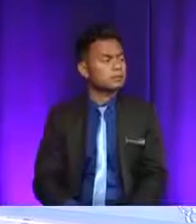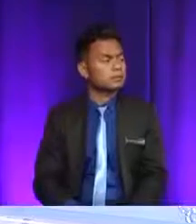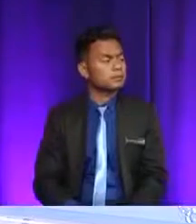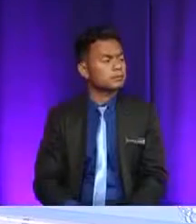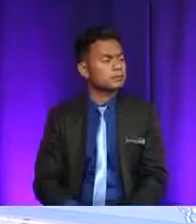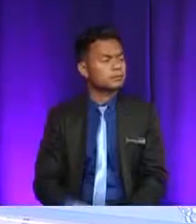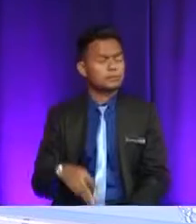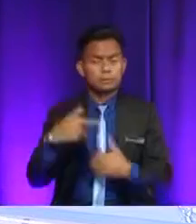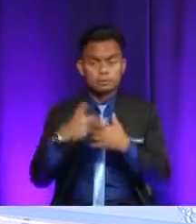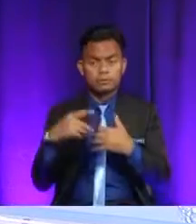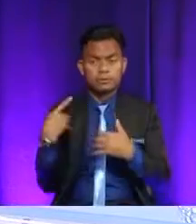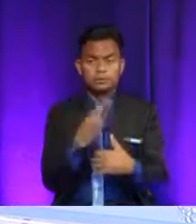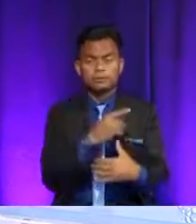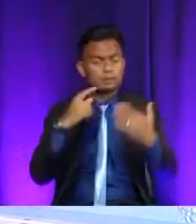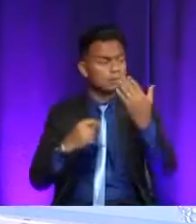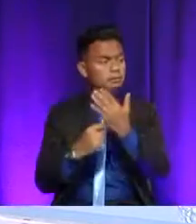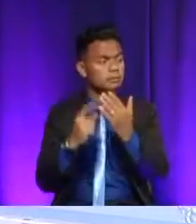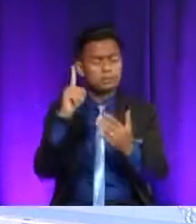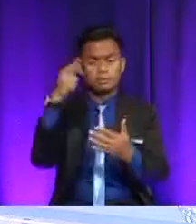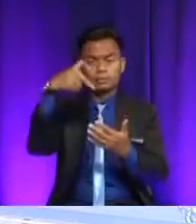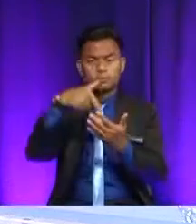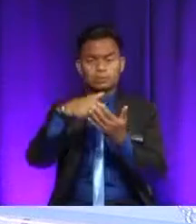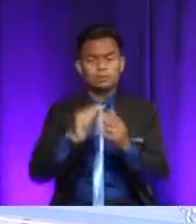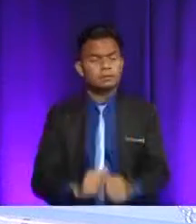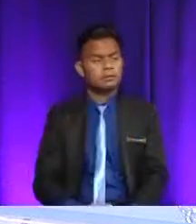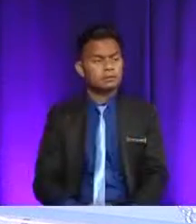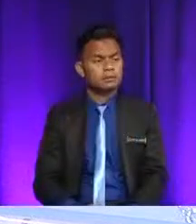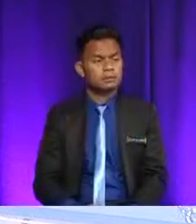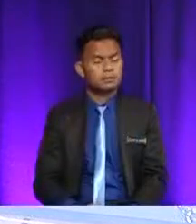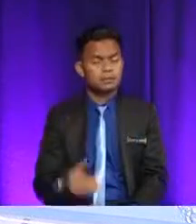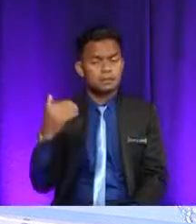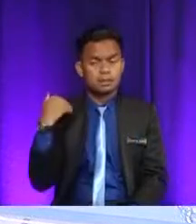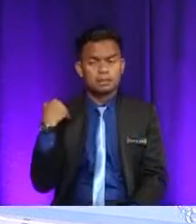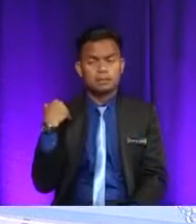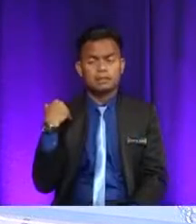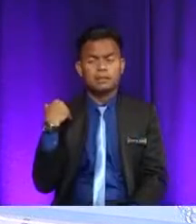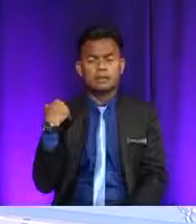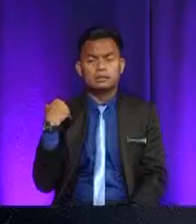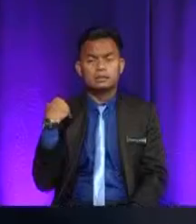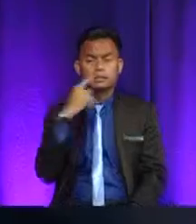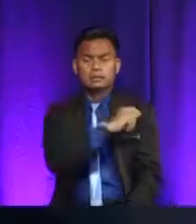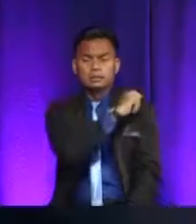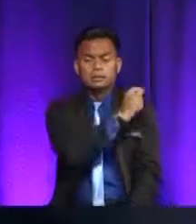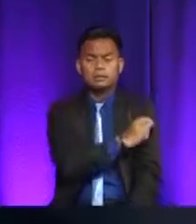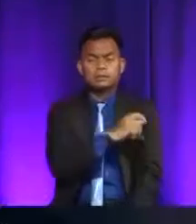kita tambah satu lagi lihat Ron oke lihat tulang tersebut mempunyai tenaga kinetik